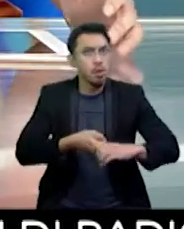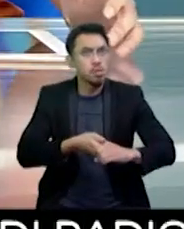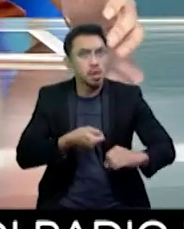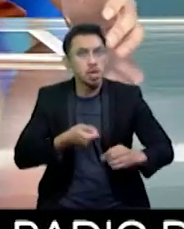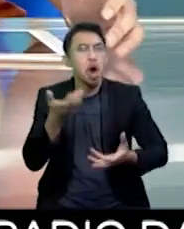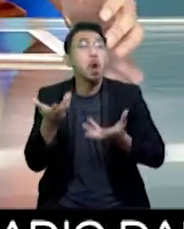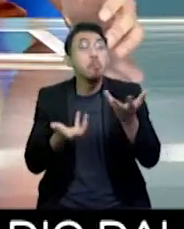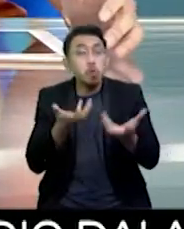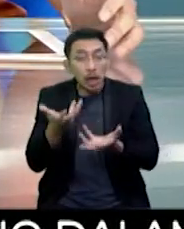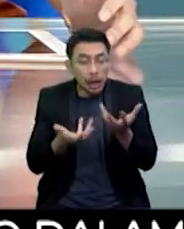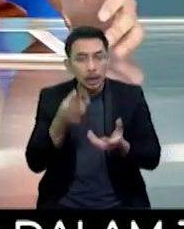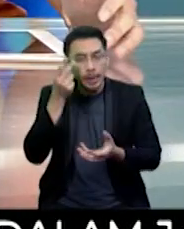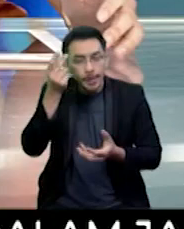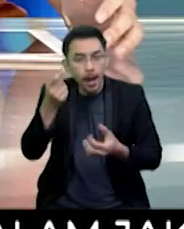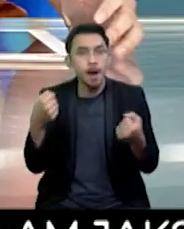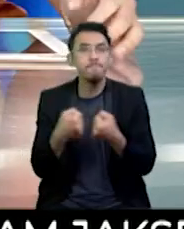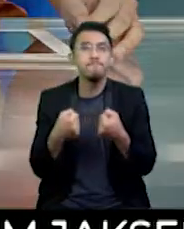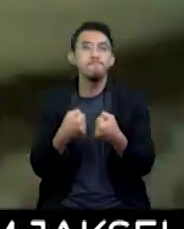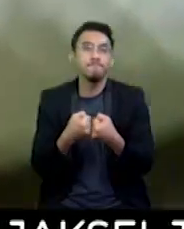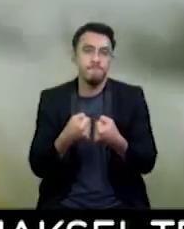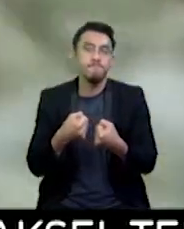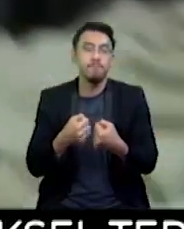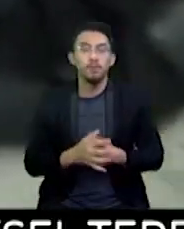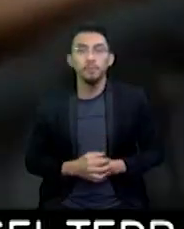berkumpul untuk merencanakan aksi tawuran